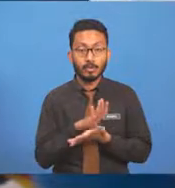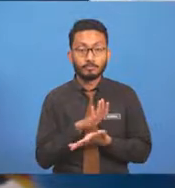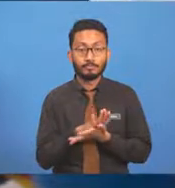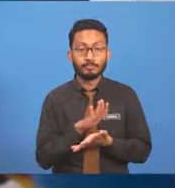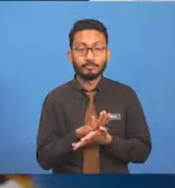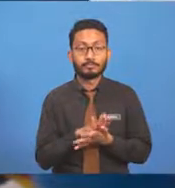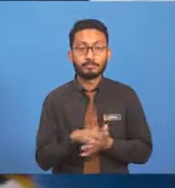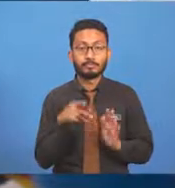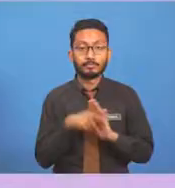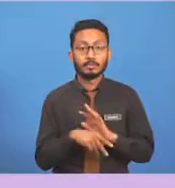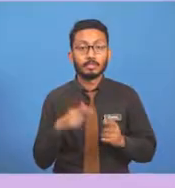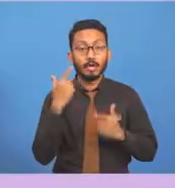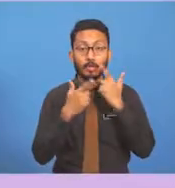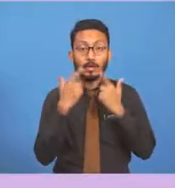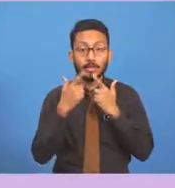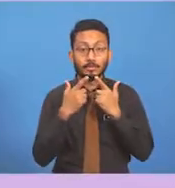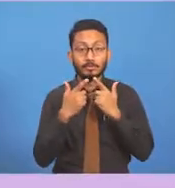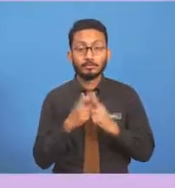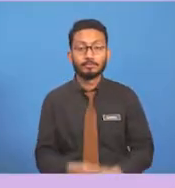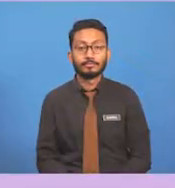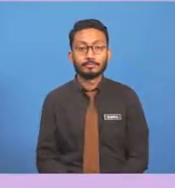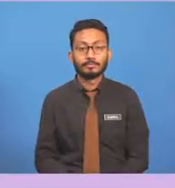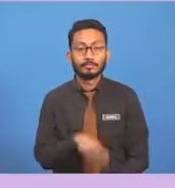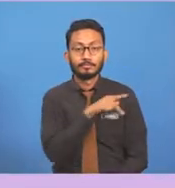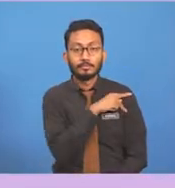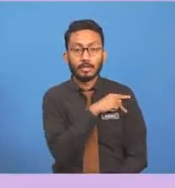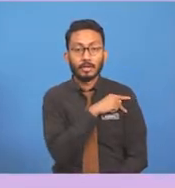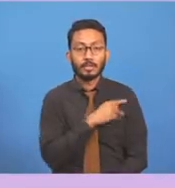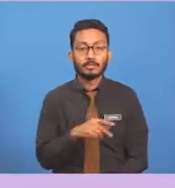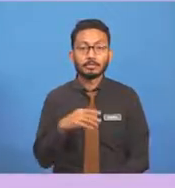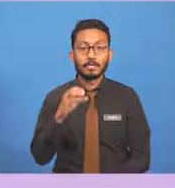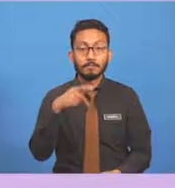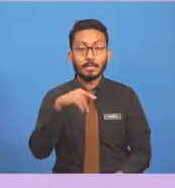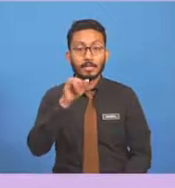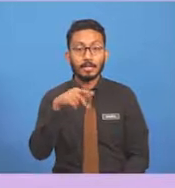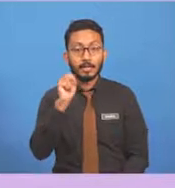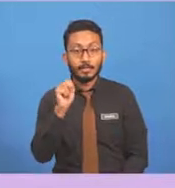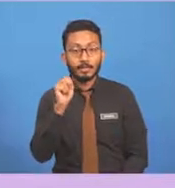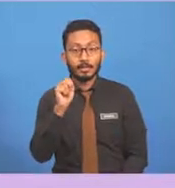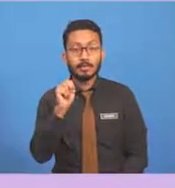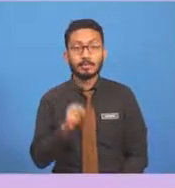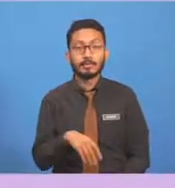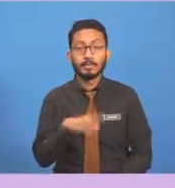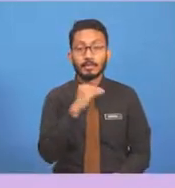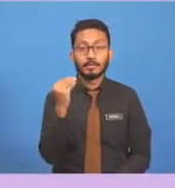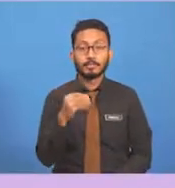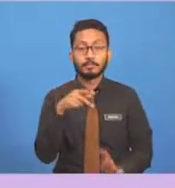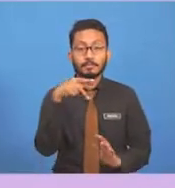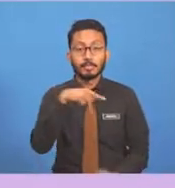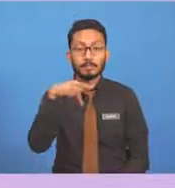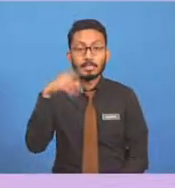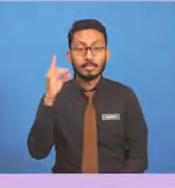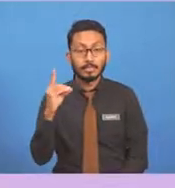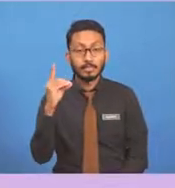Pelawat sekolah terdiri daripada pegawai Jabatan Pendidikan Negeri, pegawai Pejabat Pendidikan